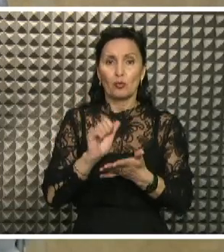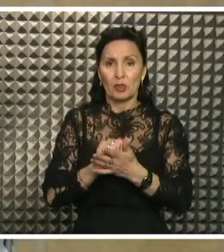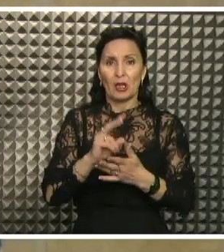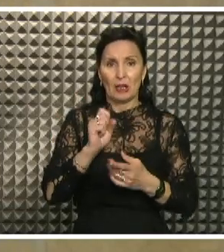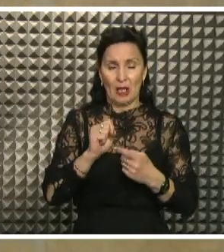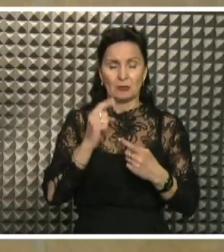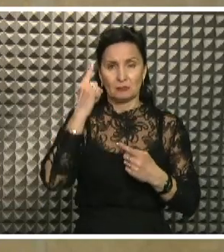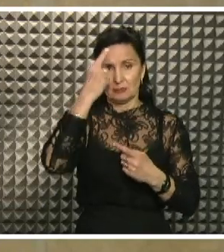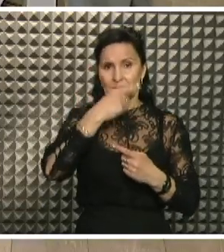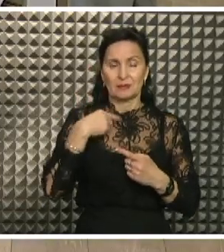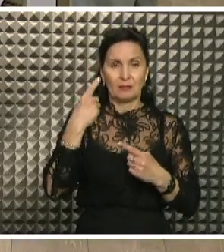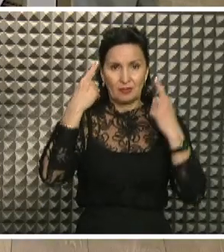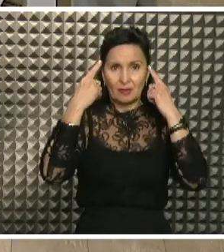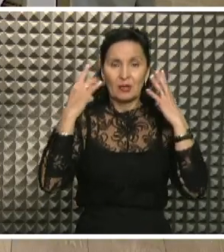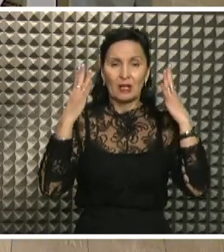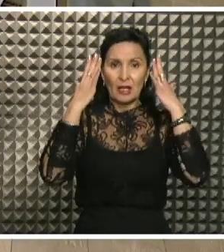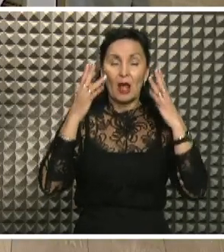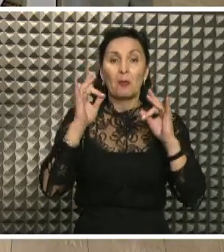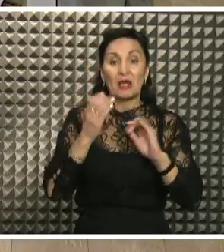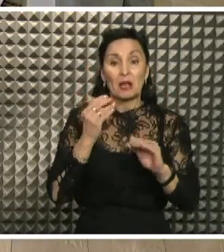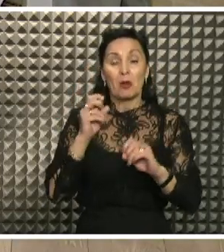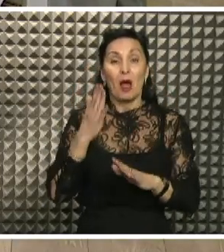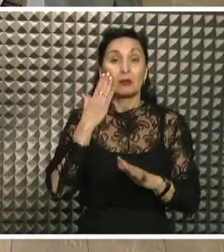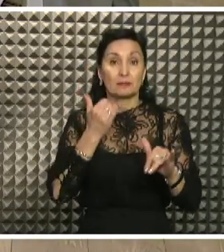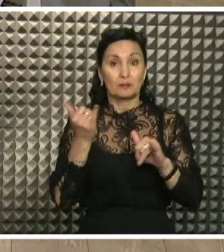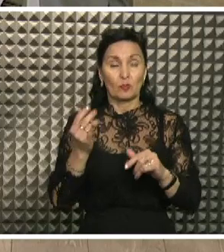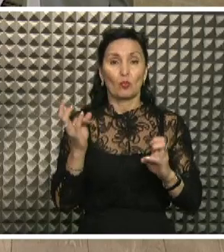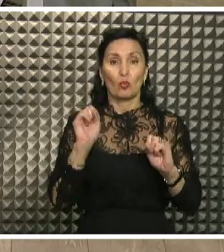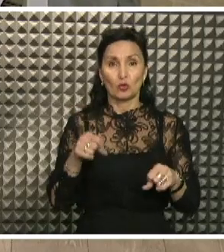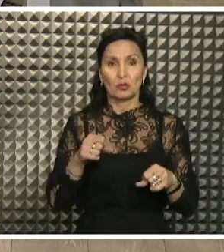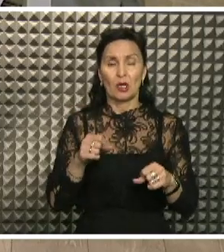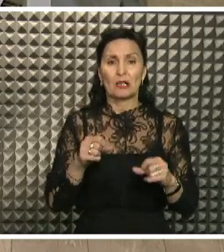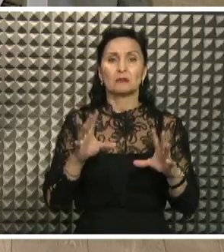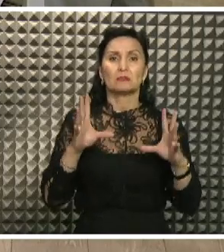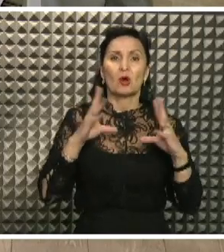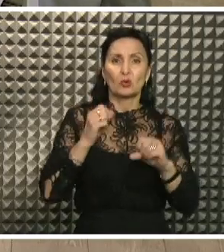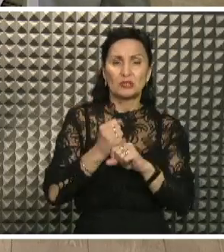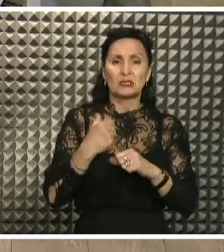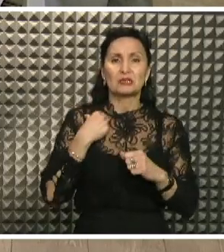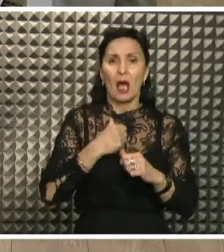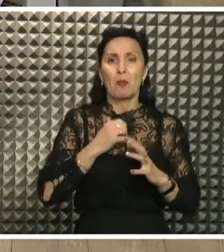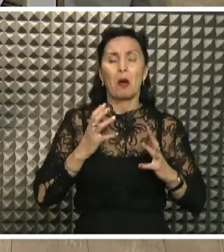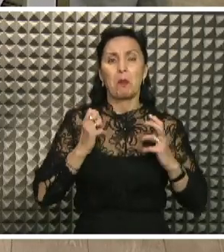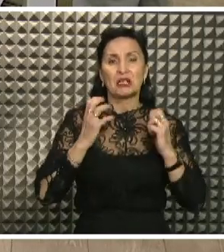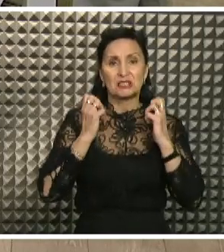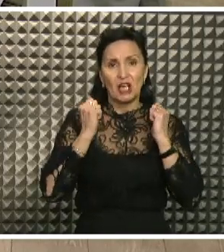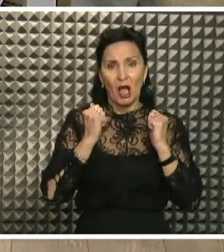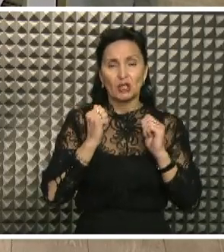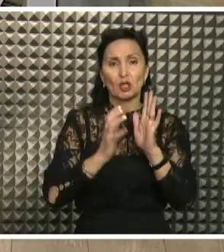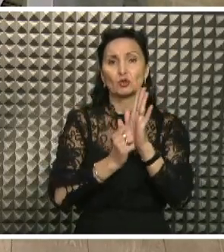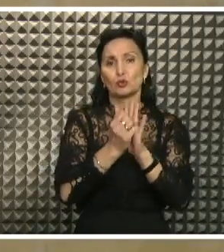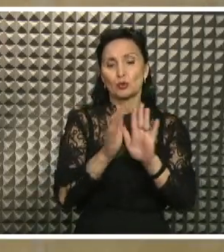нашего мелатонина. Перед тем, как отойти ко сну, можно сделать небольшой ритуал, сделать самомассаж